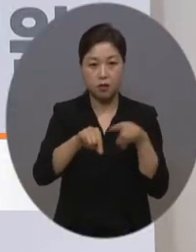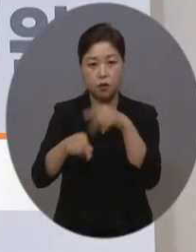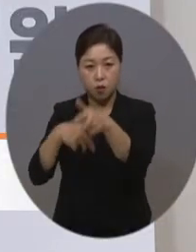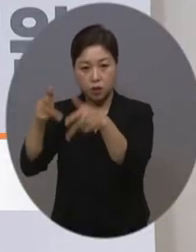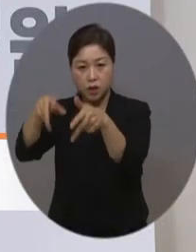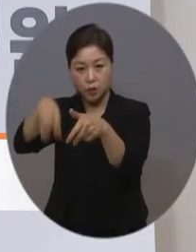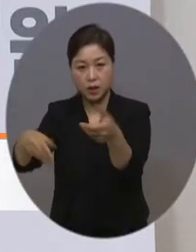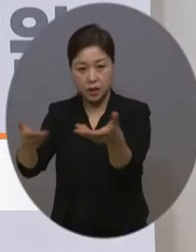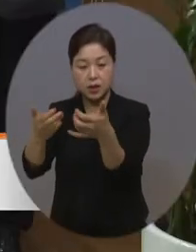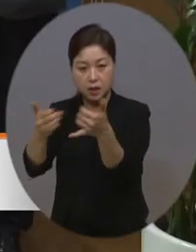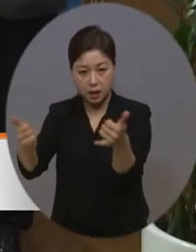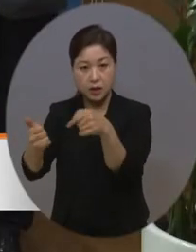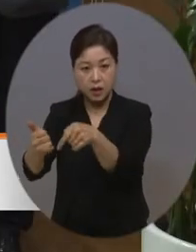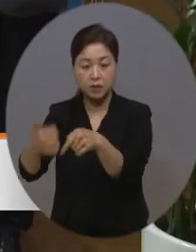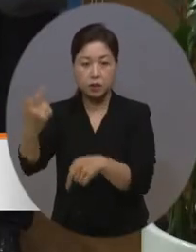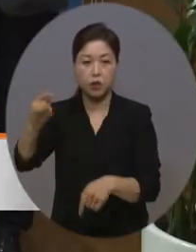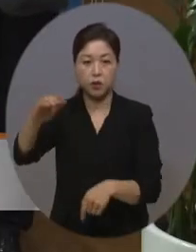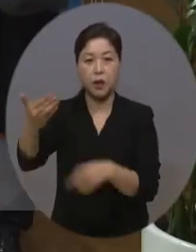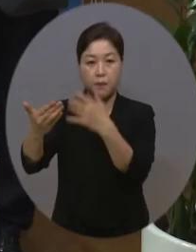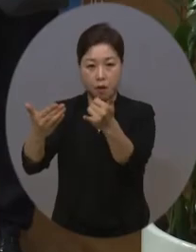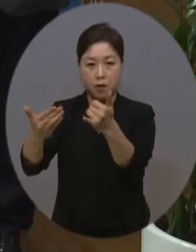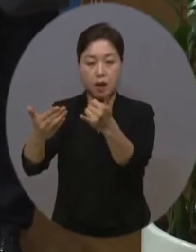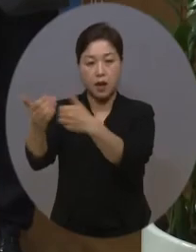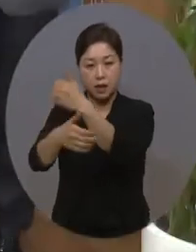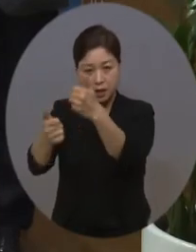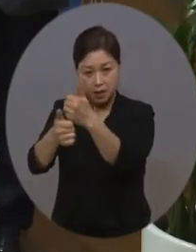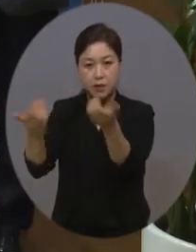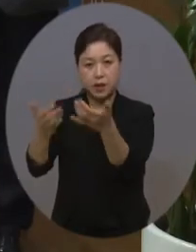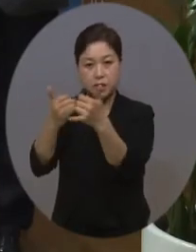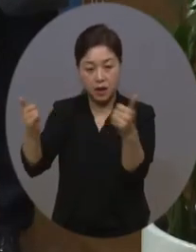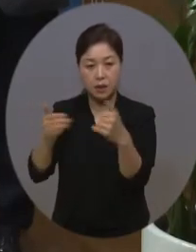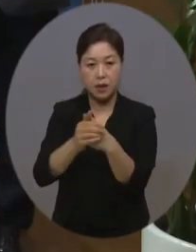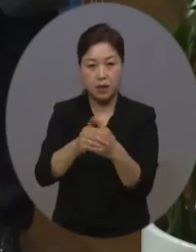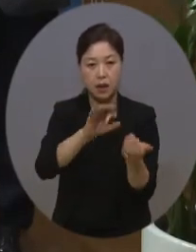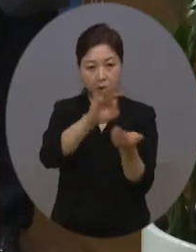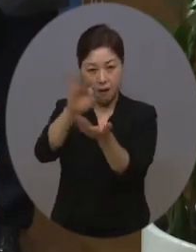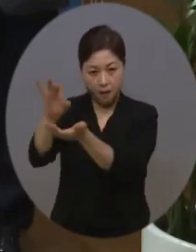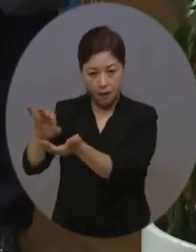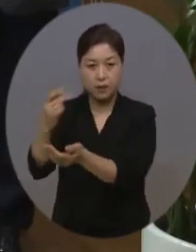1,900여 명의 임직원들에게 12만 원씩 지급될 계획입니다.